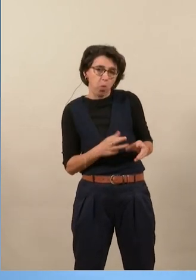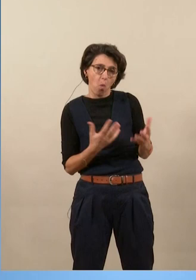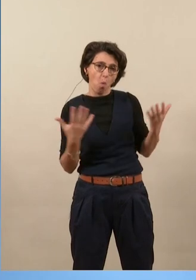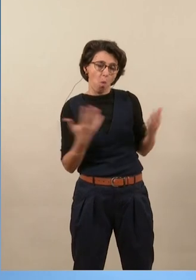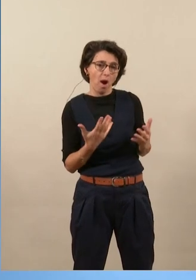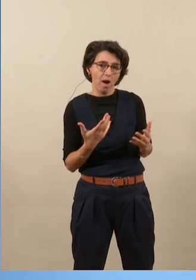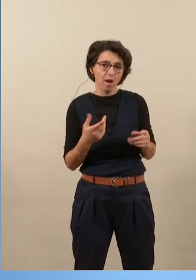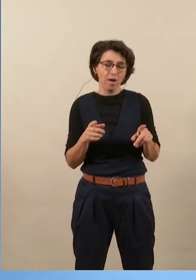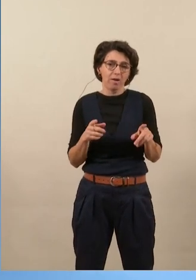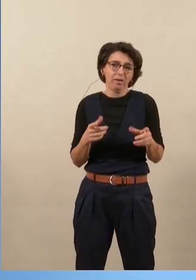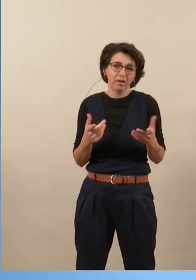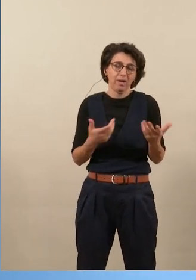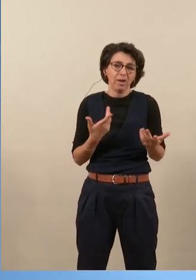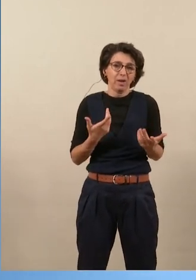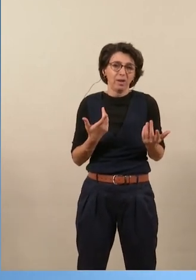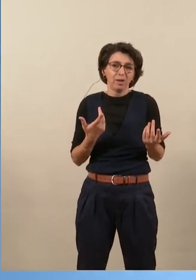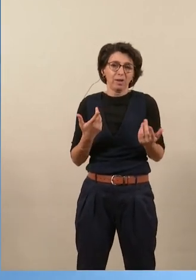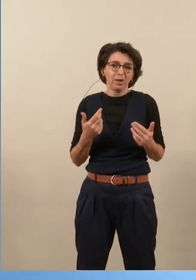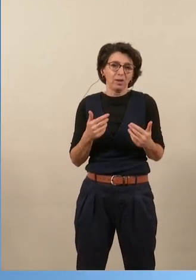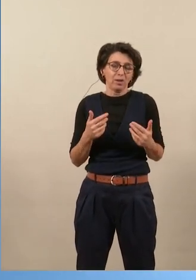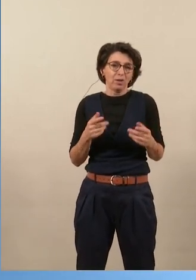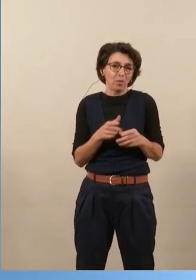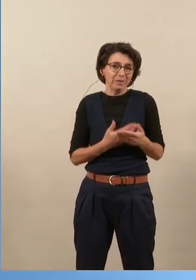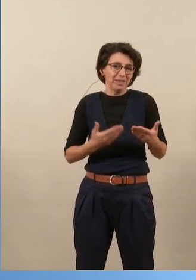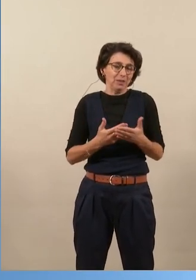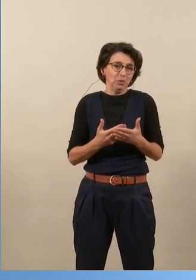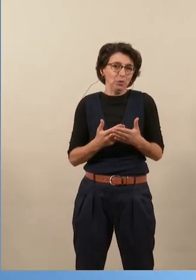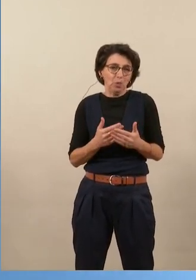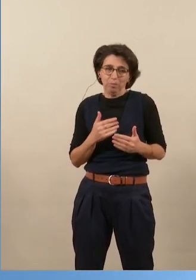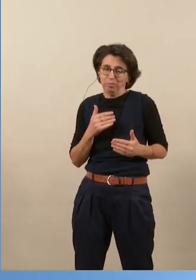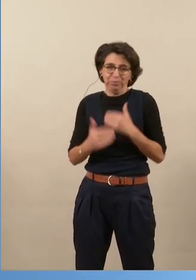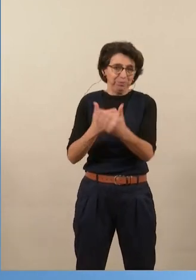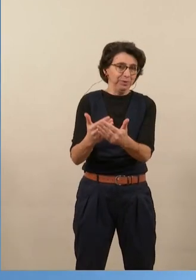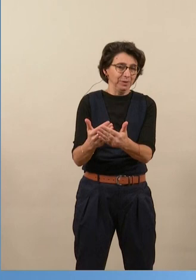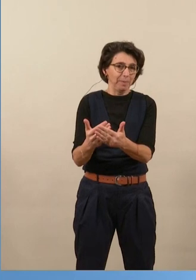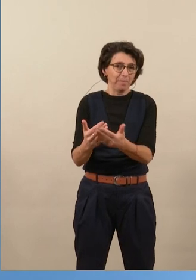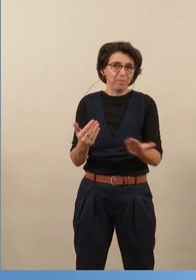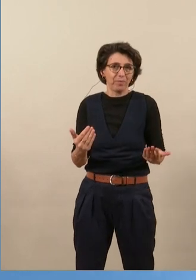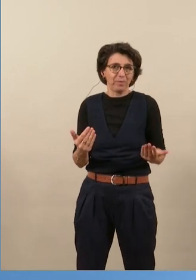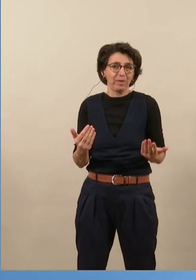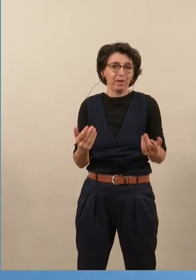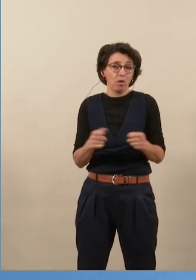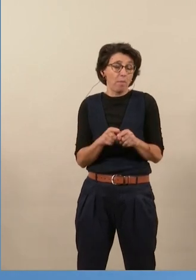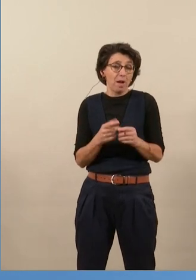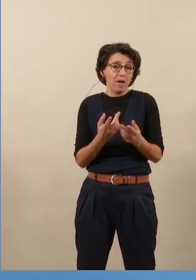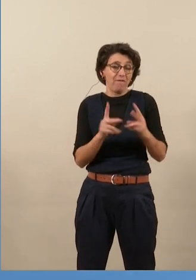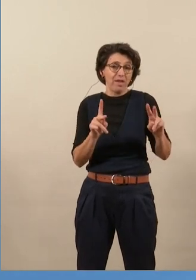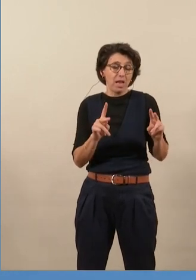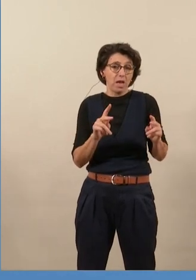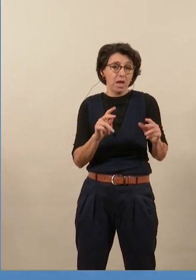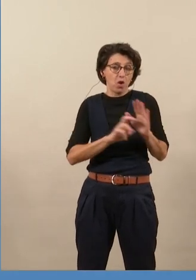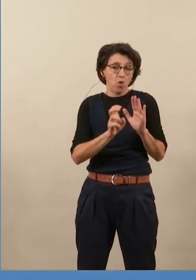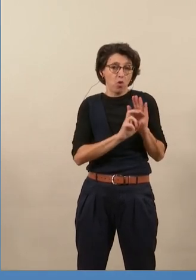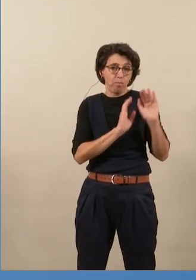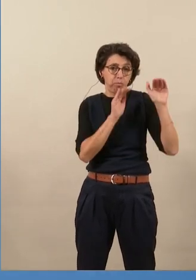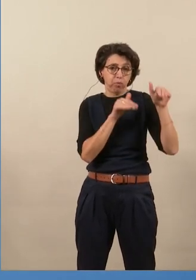accéléré c'est celle que vous aurez fait avancer très vite c'est la transition de Grenoble vers vers une forme de faillite ça vient d'être dit